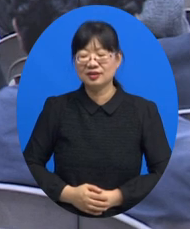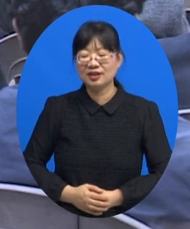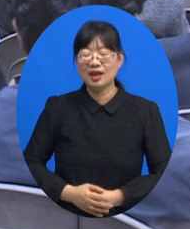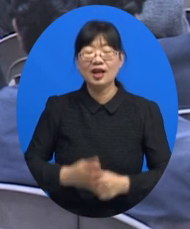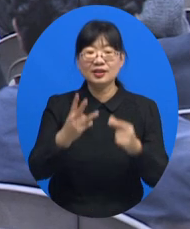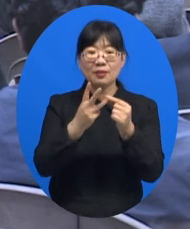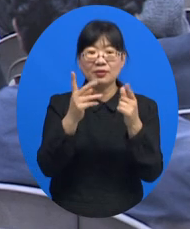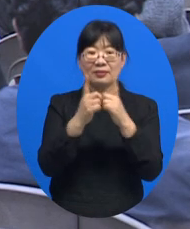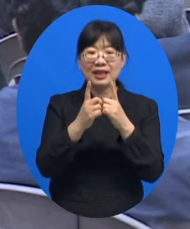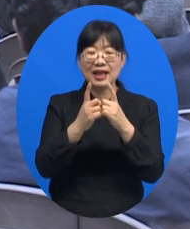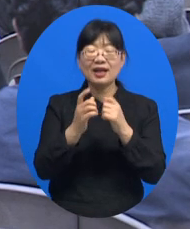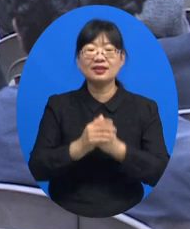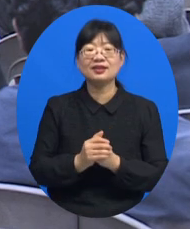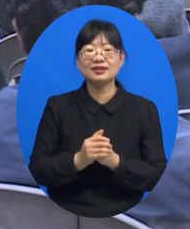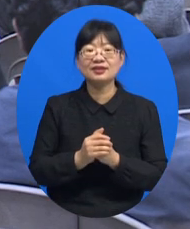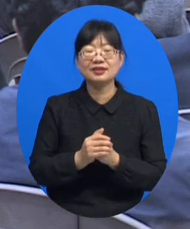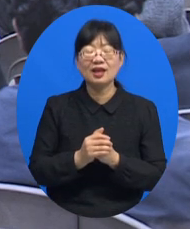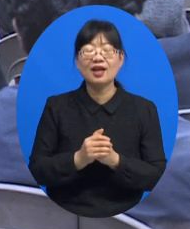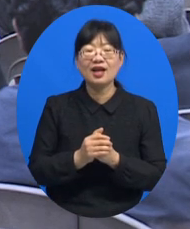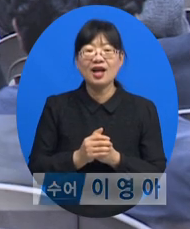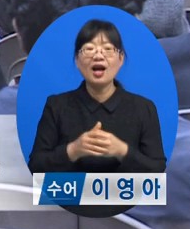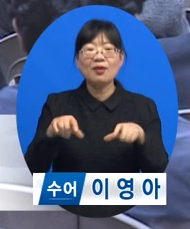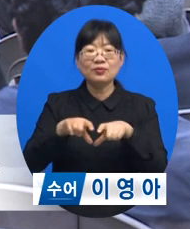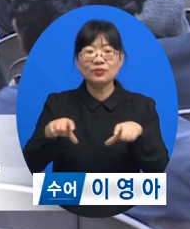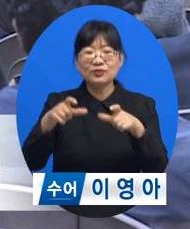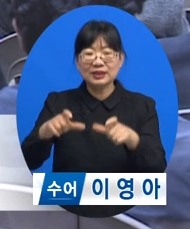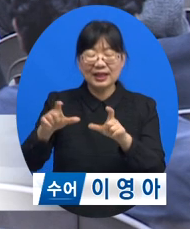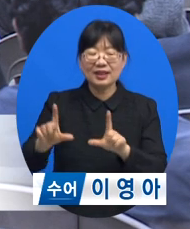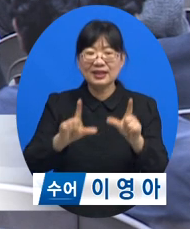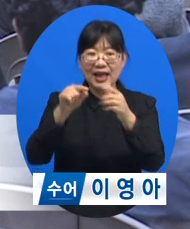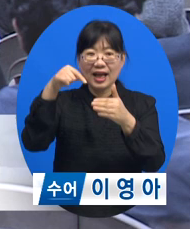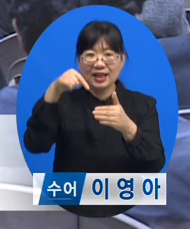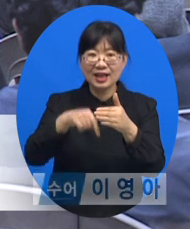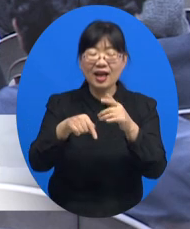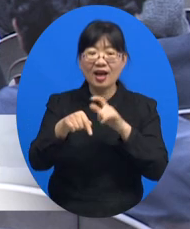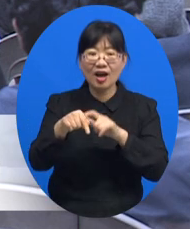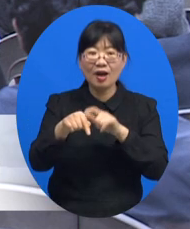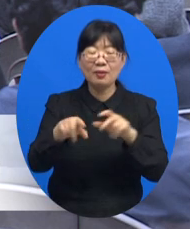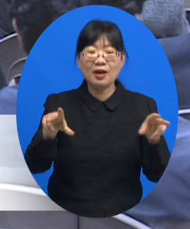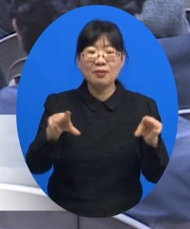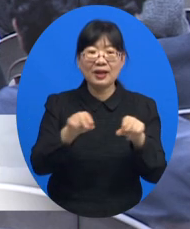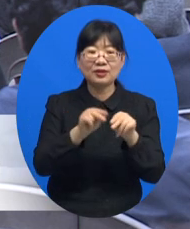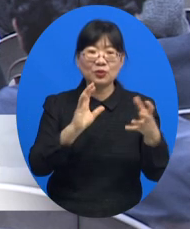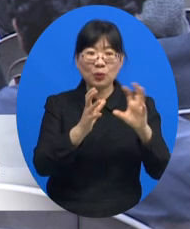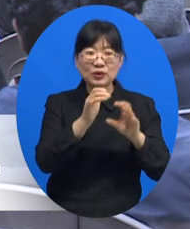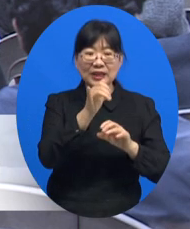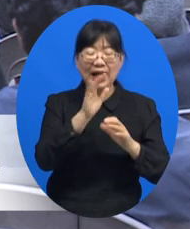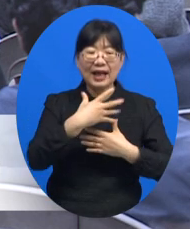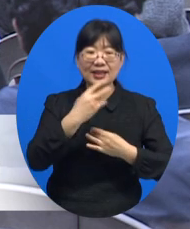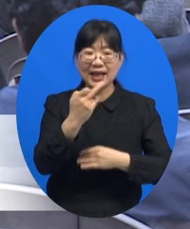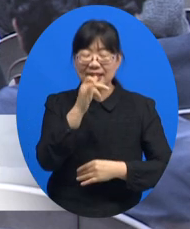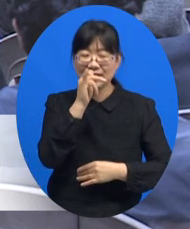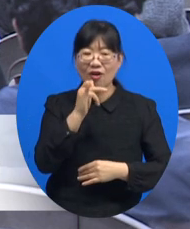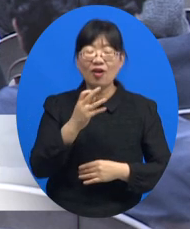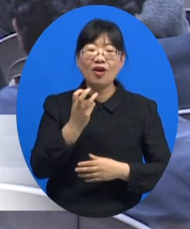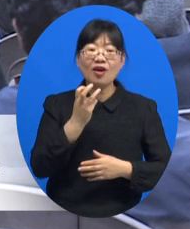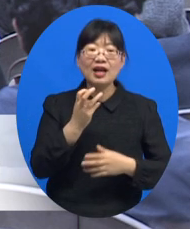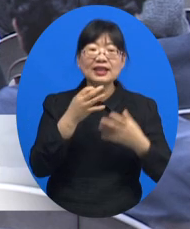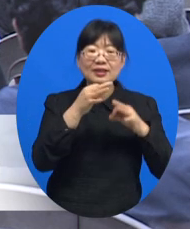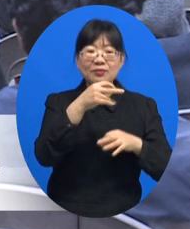세 번째를 맞은 민생 현장 맞선 토크가 안산에 실렸습니다 김동현 경기도지사를 직접 만난 도민들은